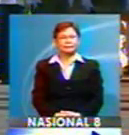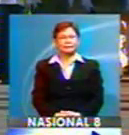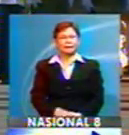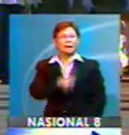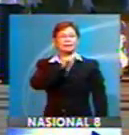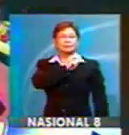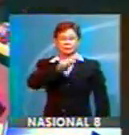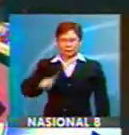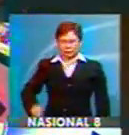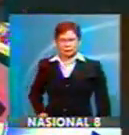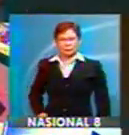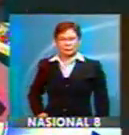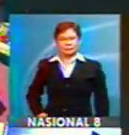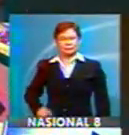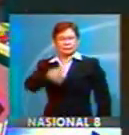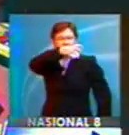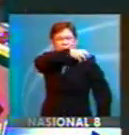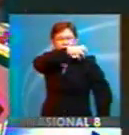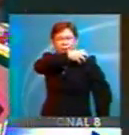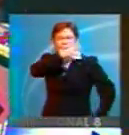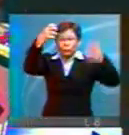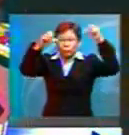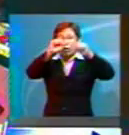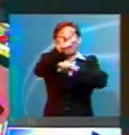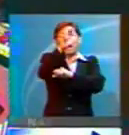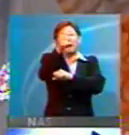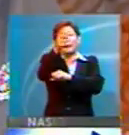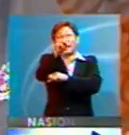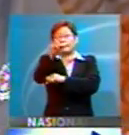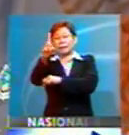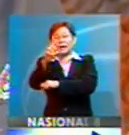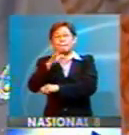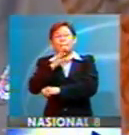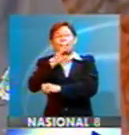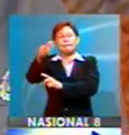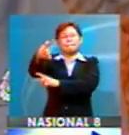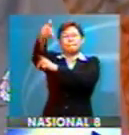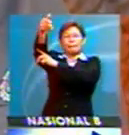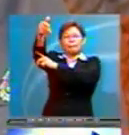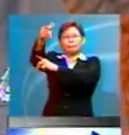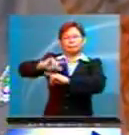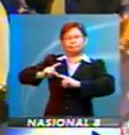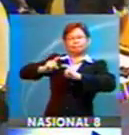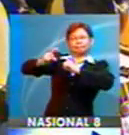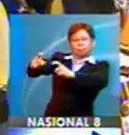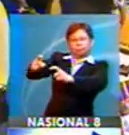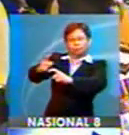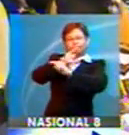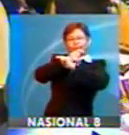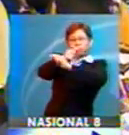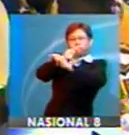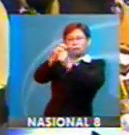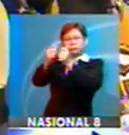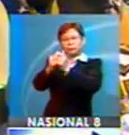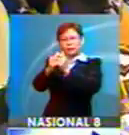Tuanku Abdul Halim yang juga Colonel yang dipertua RAMD bertitah agar panji-panji yang dianugerahkan dipertahankan